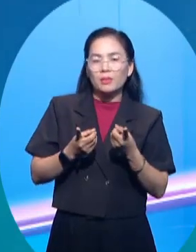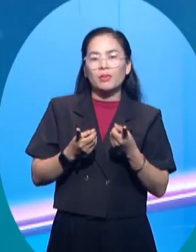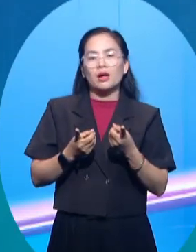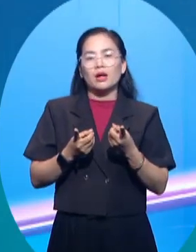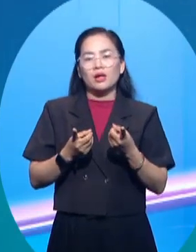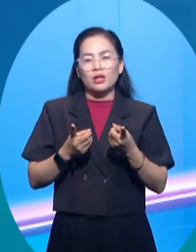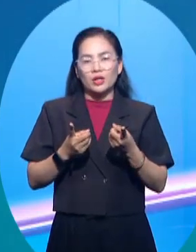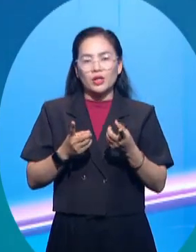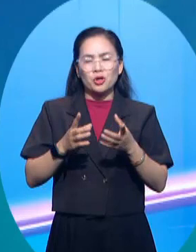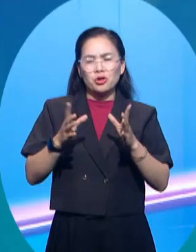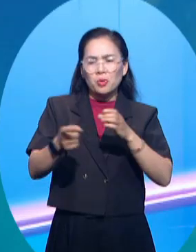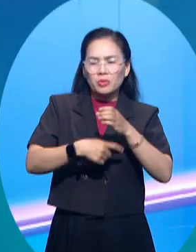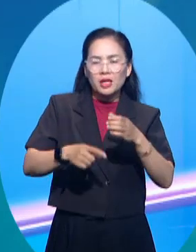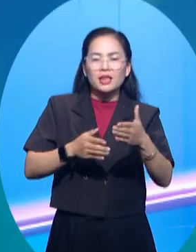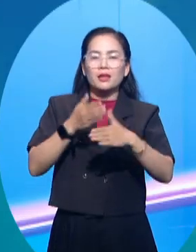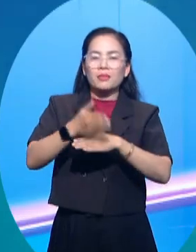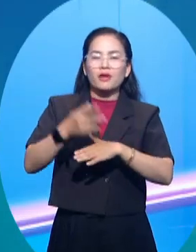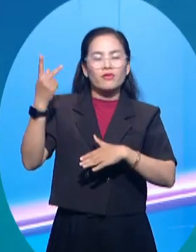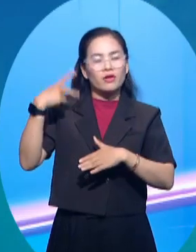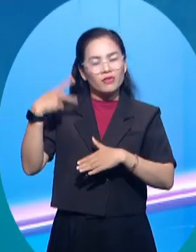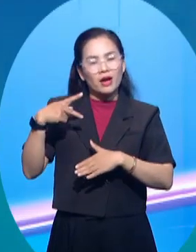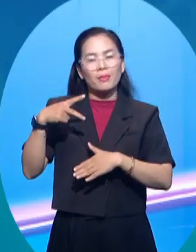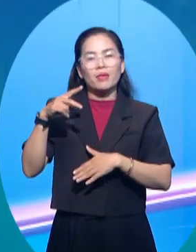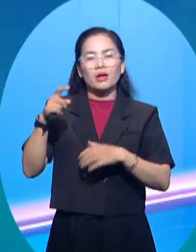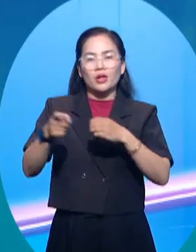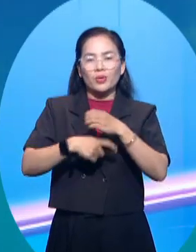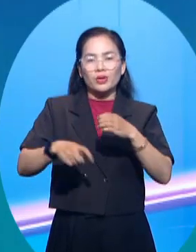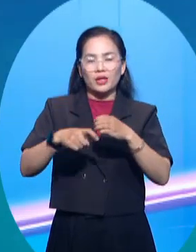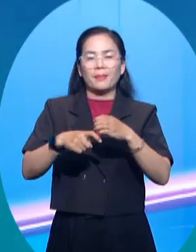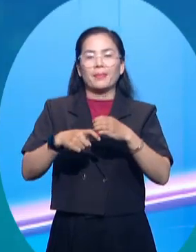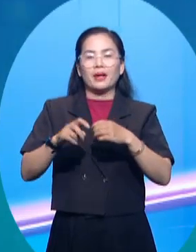và tiếp cận nhanh chóng với các phương pháp triển khai nông nghiệp ứng dụng công nghệ cao.